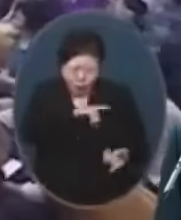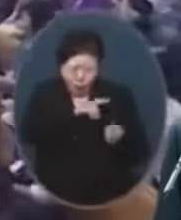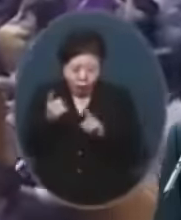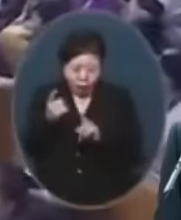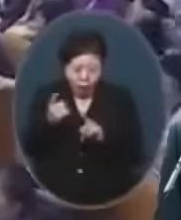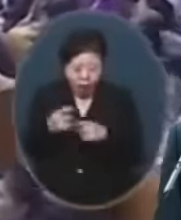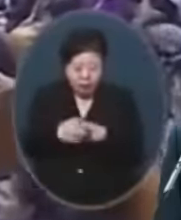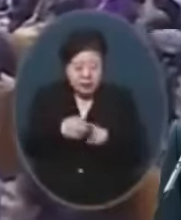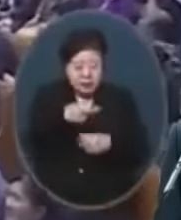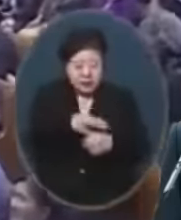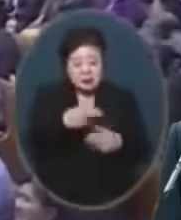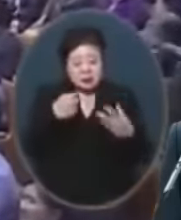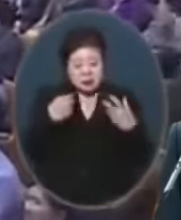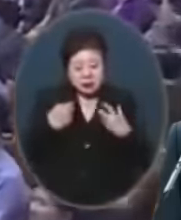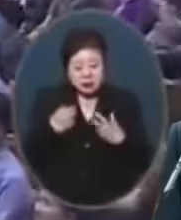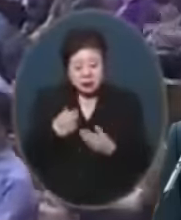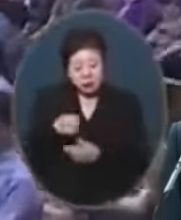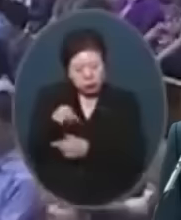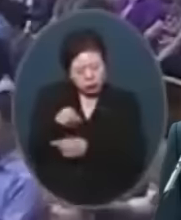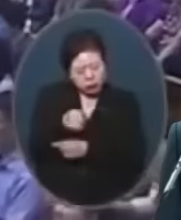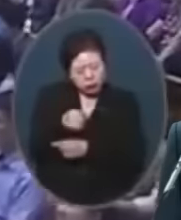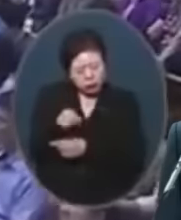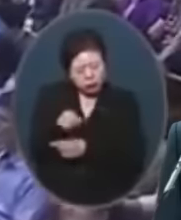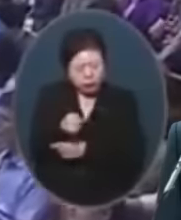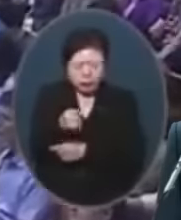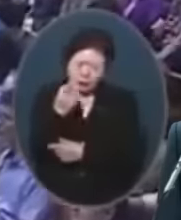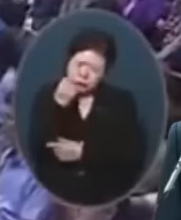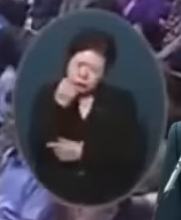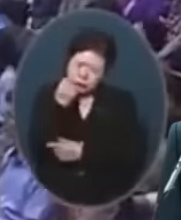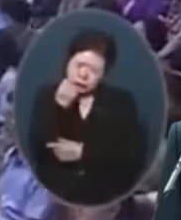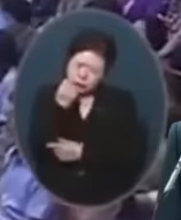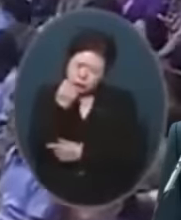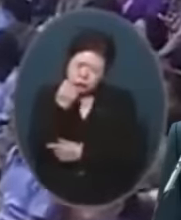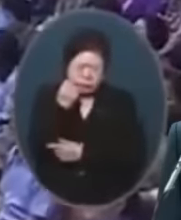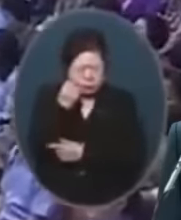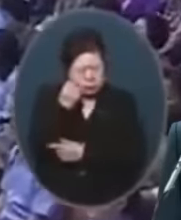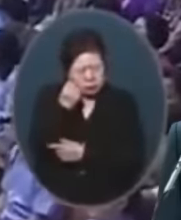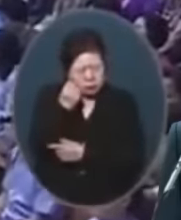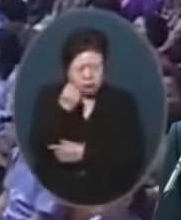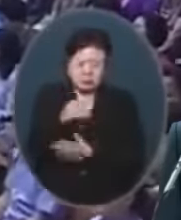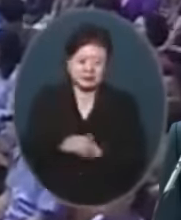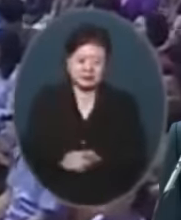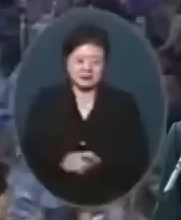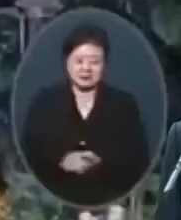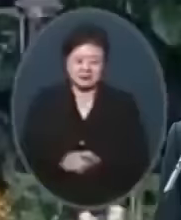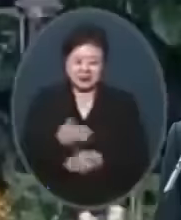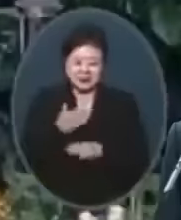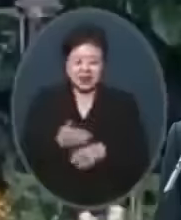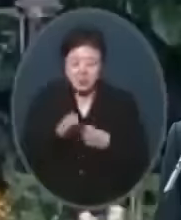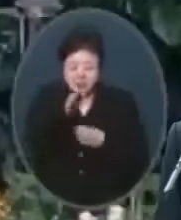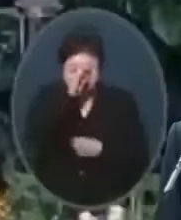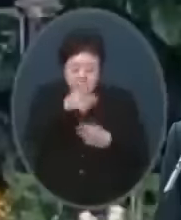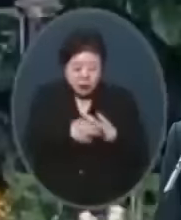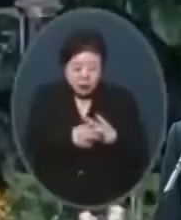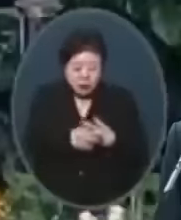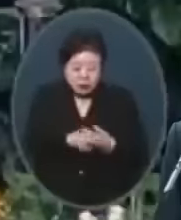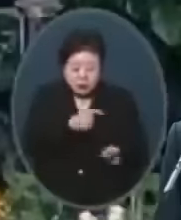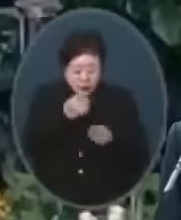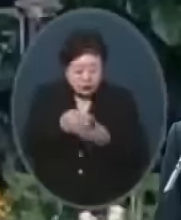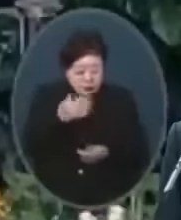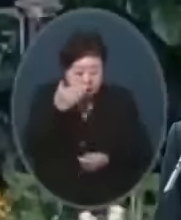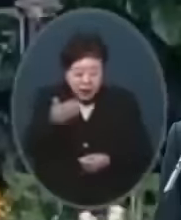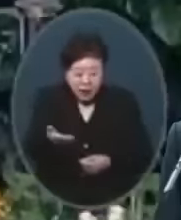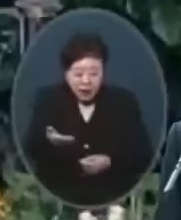담당 의사가 고개를 갸우뚱이면서 이런 일은 있을 수가 없는데 다른 병원에서 무슨 치료를